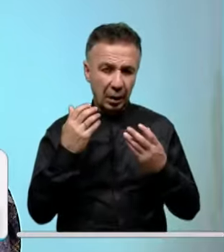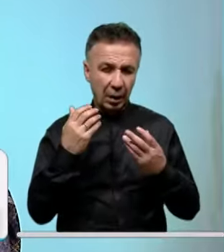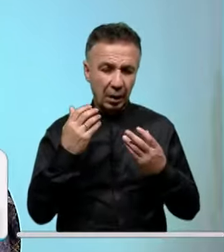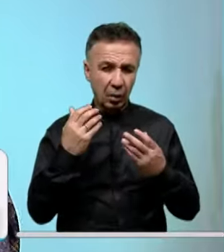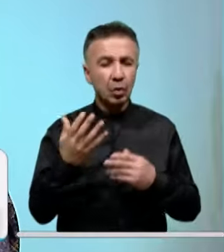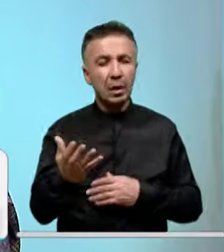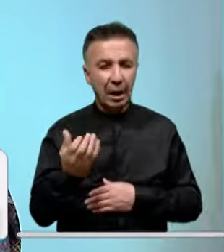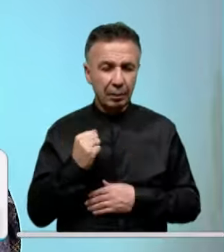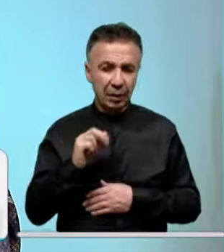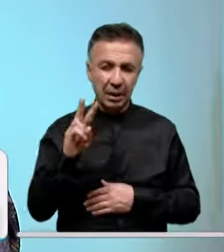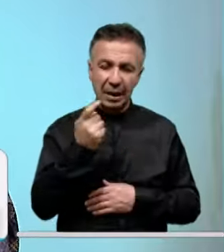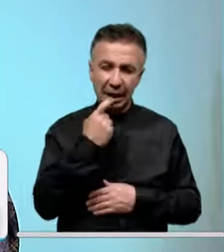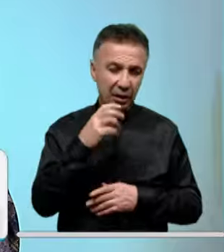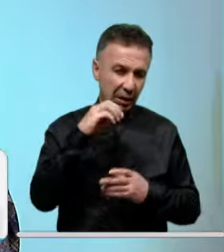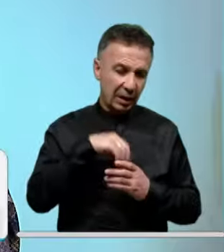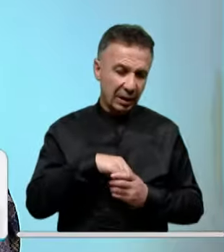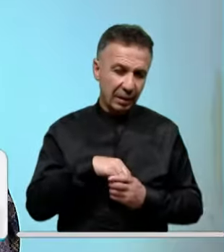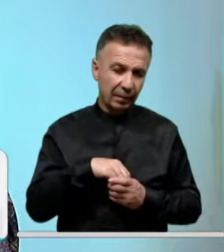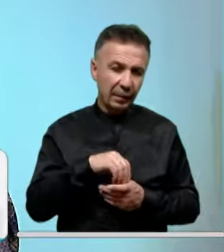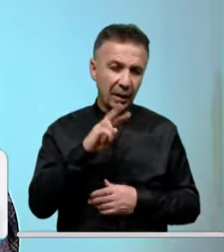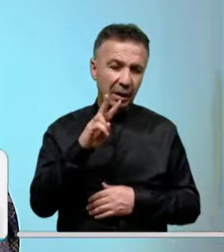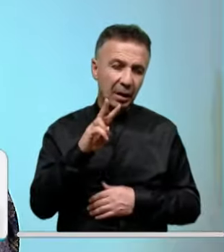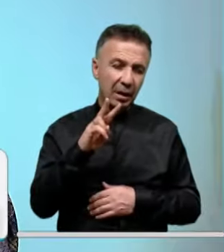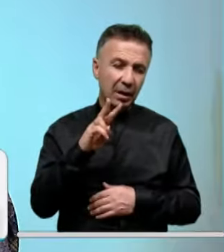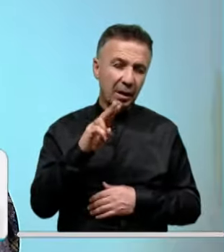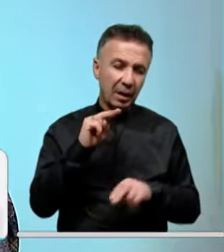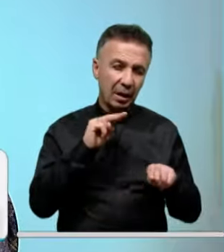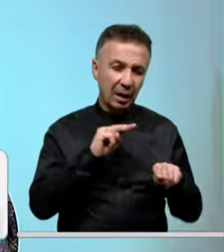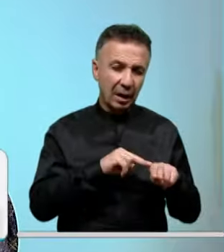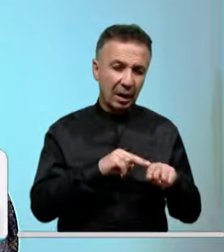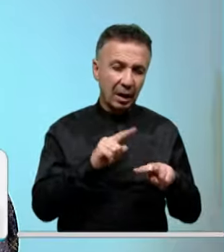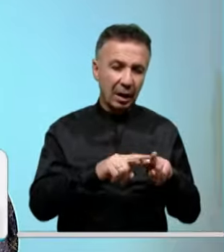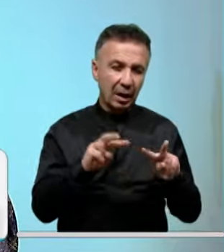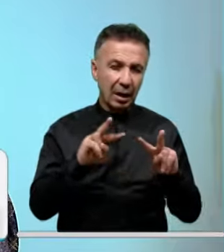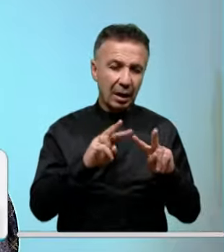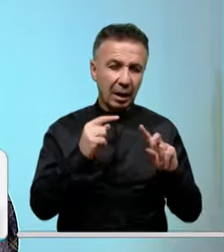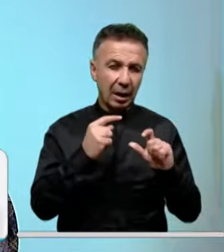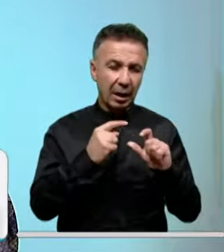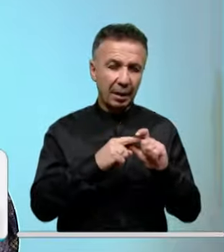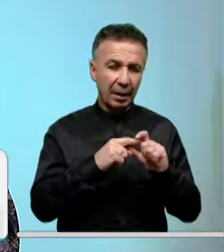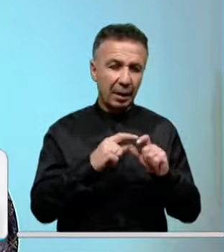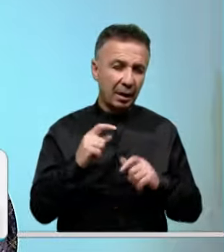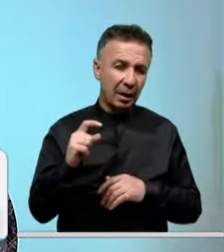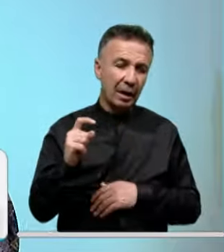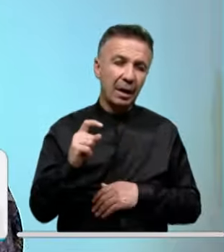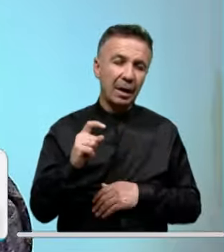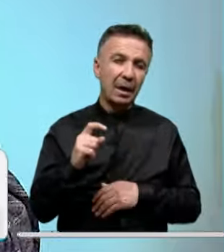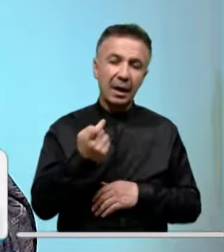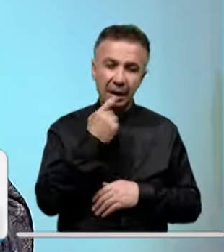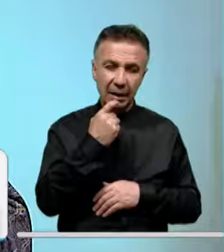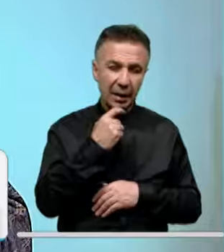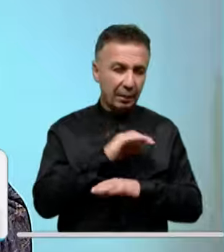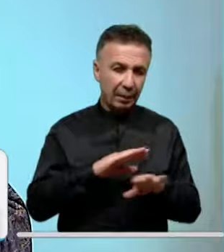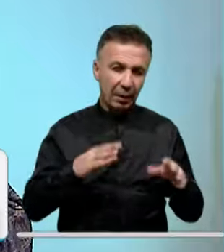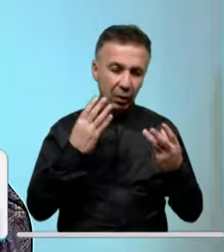2 yaşının içerisinde 2 kameri yılı bitirmiş, doldurmuş olması esastır sığır